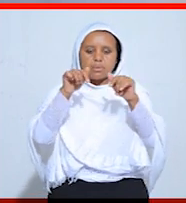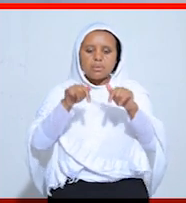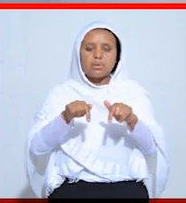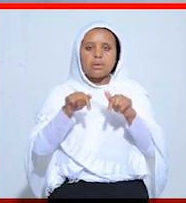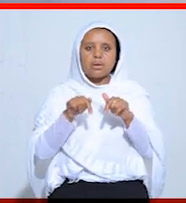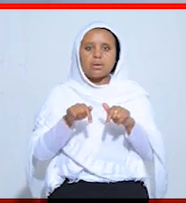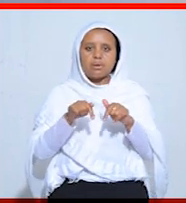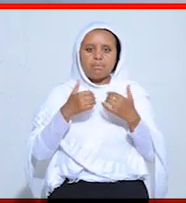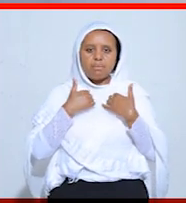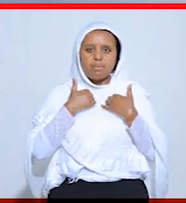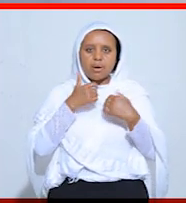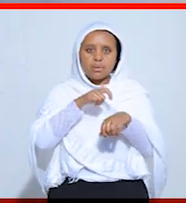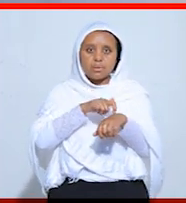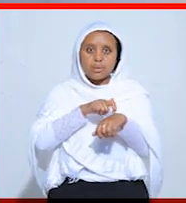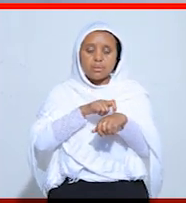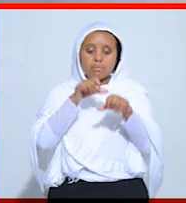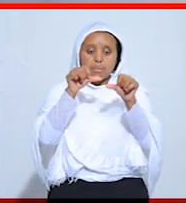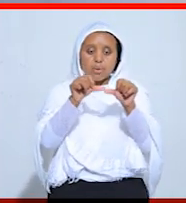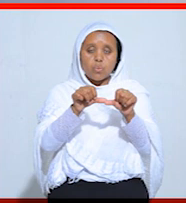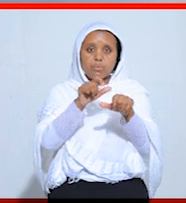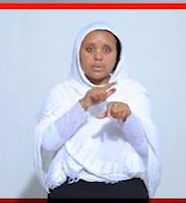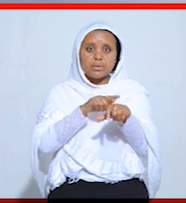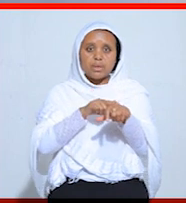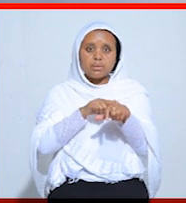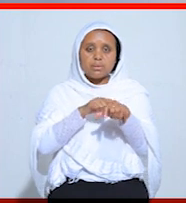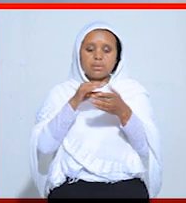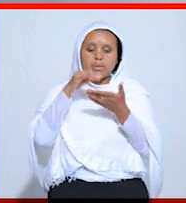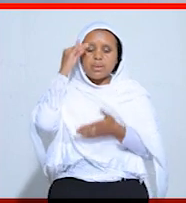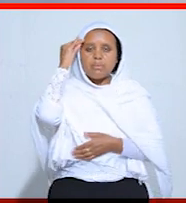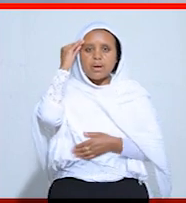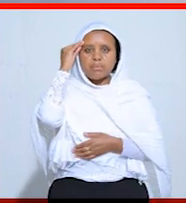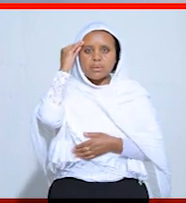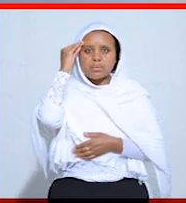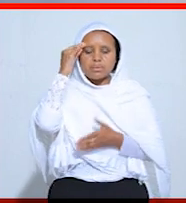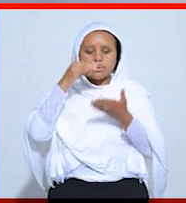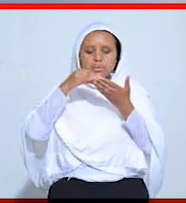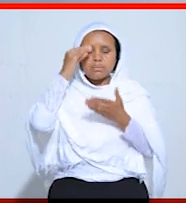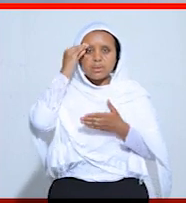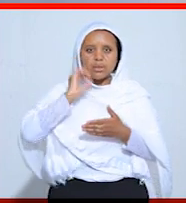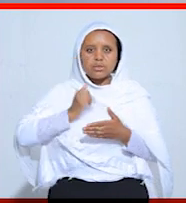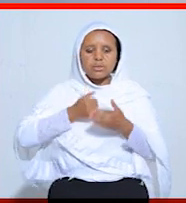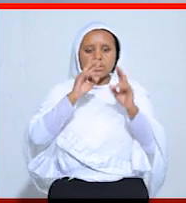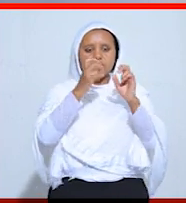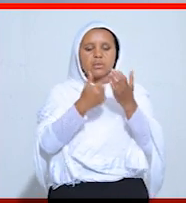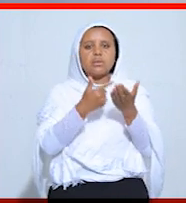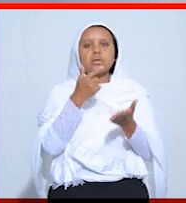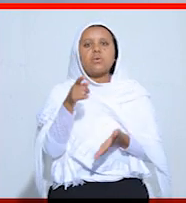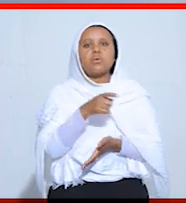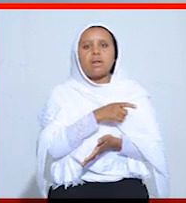ለዛሬ ባለን ጊዜ በመንቆይበት ሰዓት የምንማርበት የትምህርታችን ርዕስ ይህ